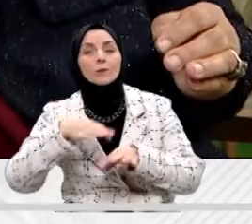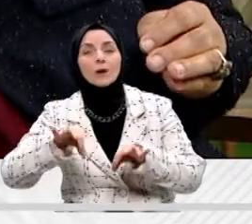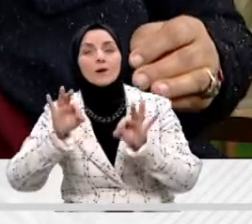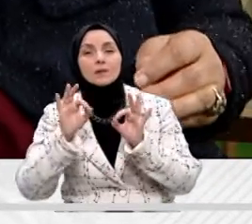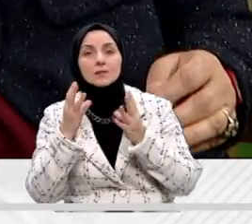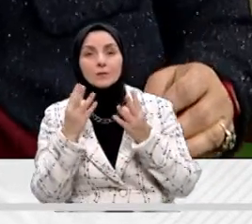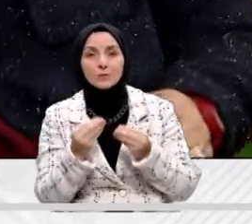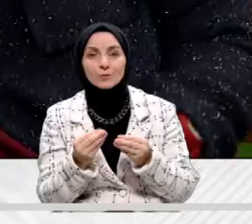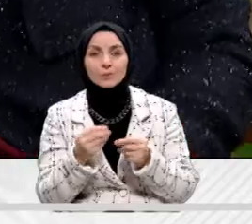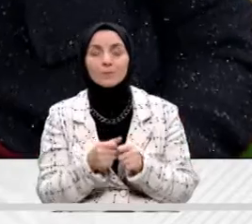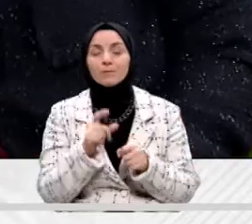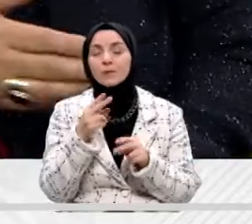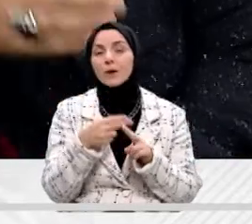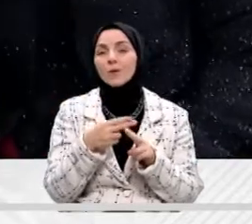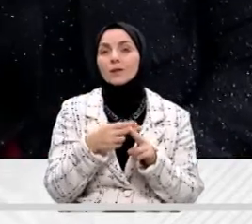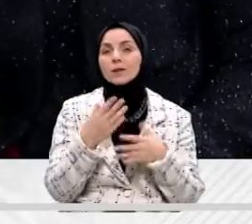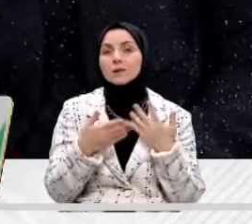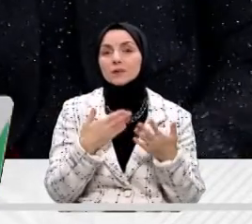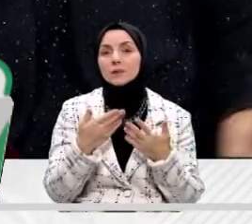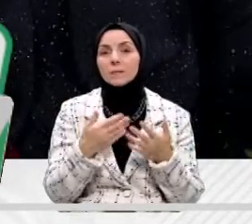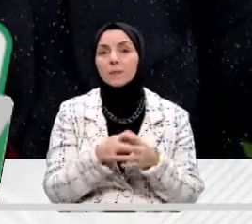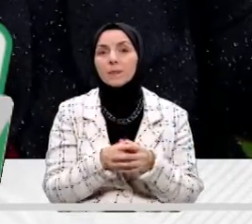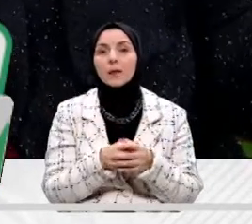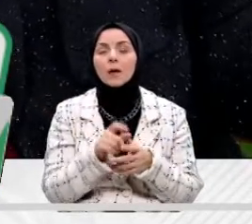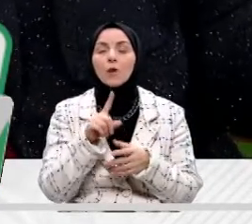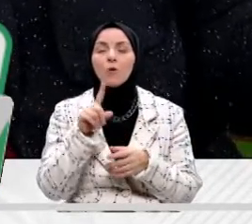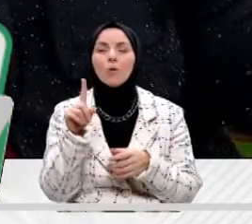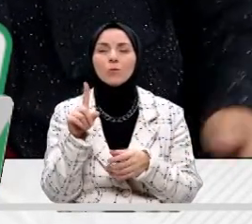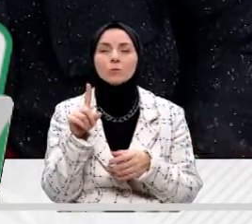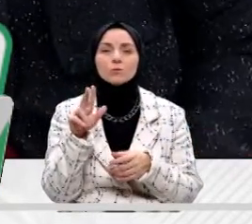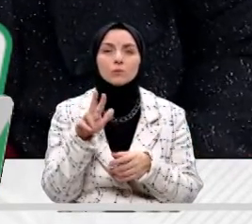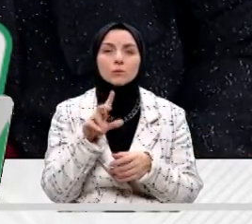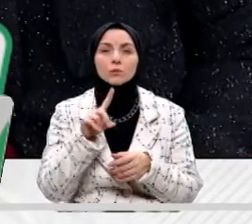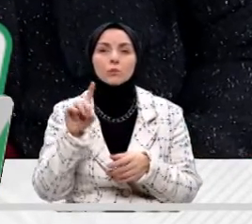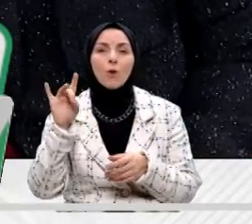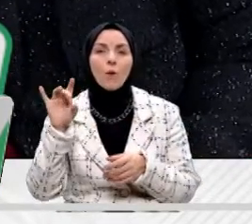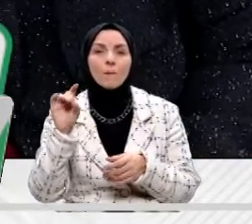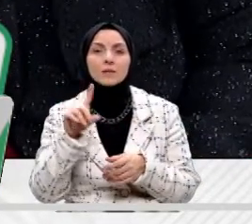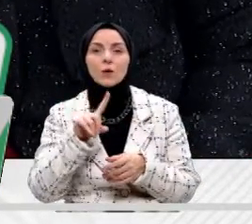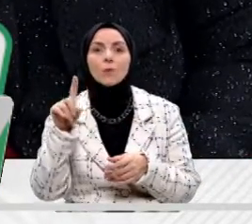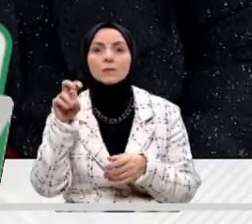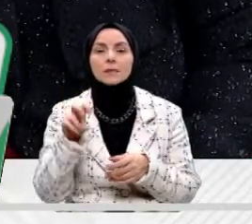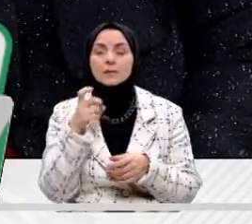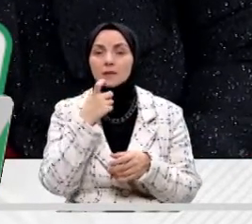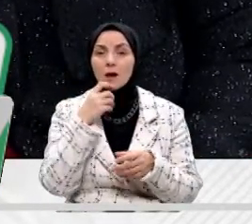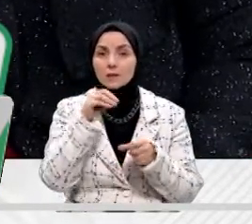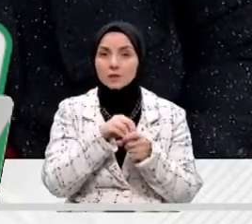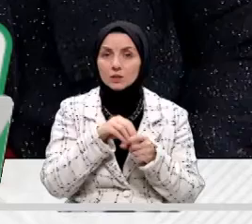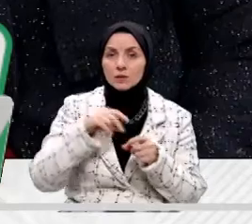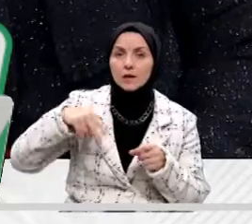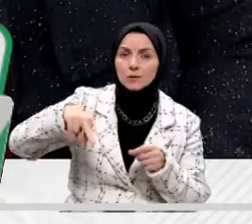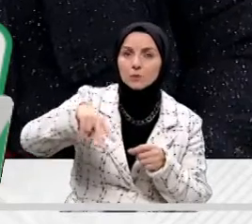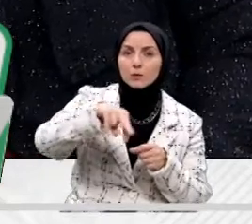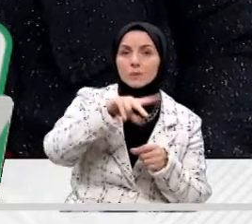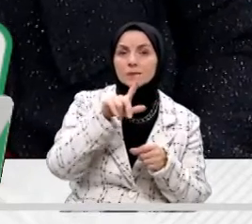bir şey anlatayım yürüme dediğimiz 13-15-18 ay dönemi yürüme Tamam ama yürümeden önce çocuk